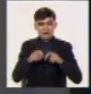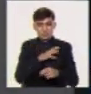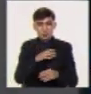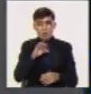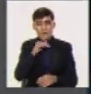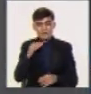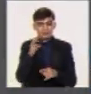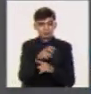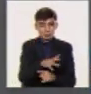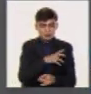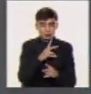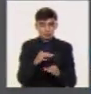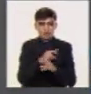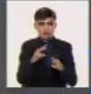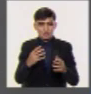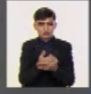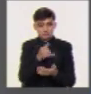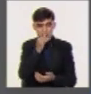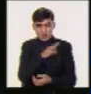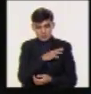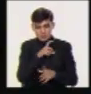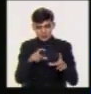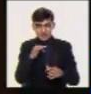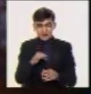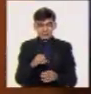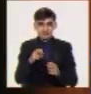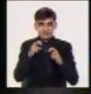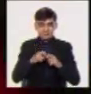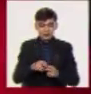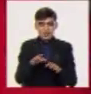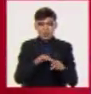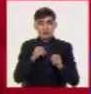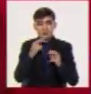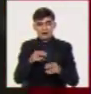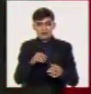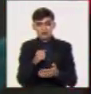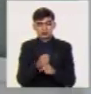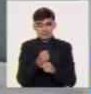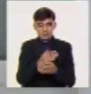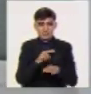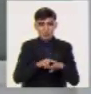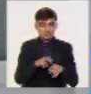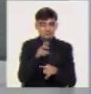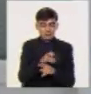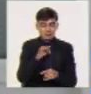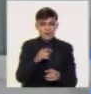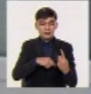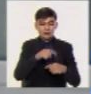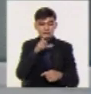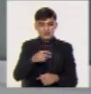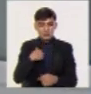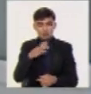кеңсесіне де барды. Ол жерден ешкімді таппаған азаматтар істің қалай жүріп жатқанын білу үшін полицияға бет алды. Ал кәсіпкер